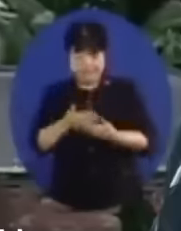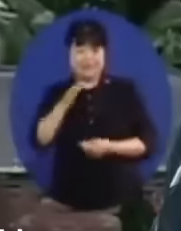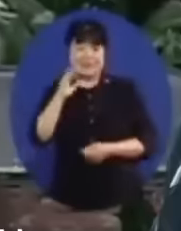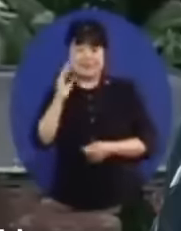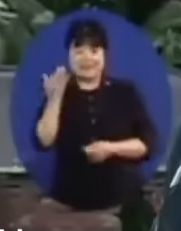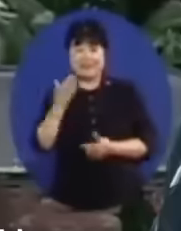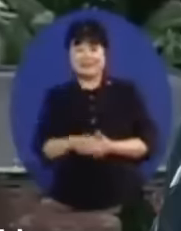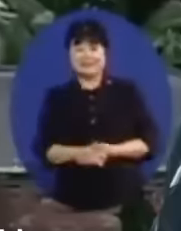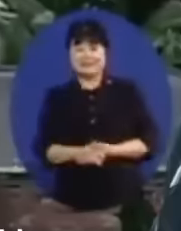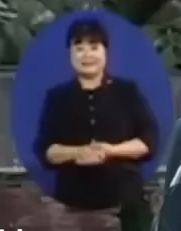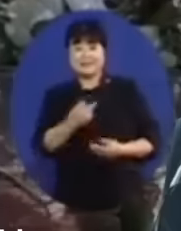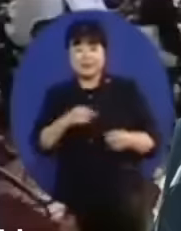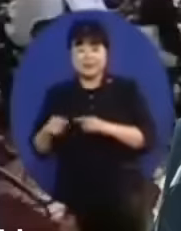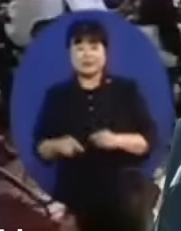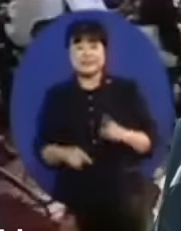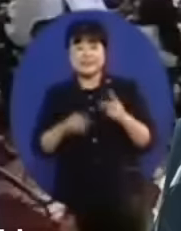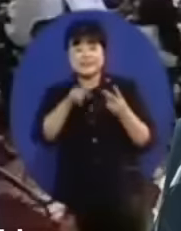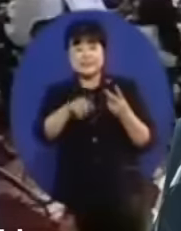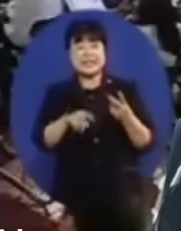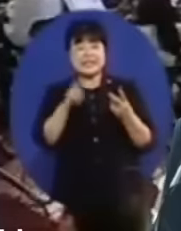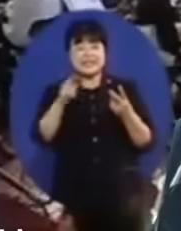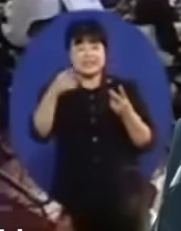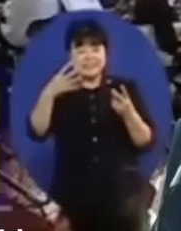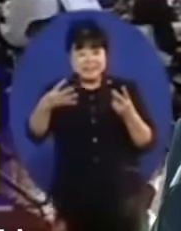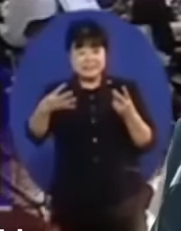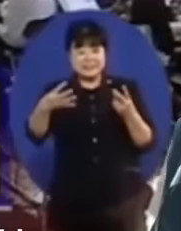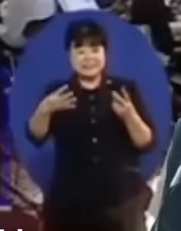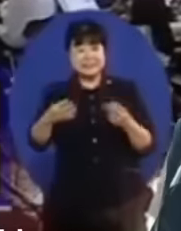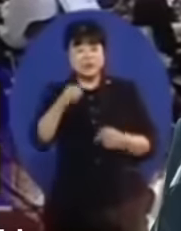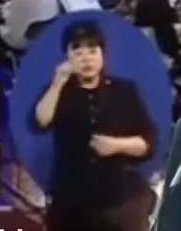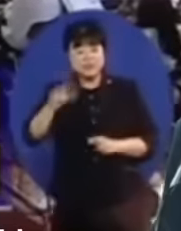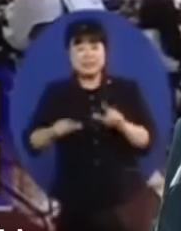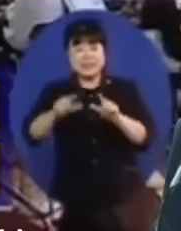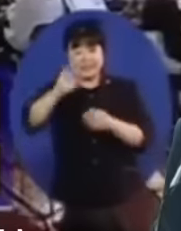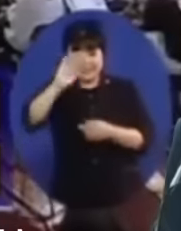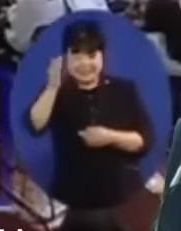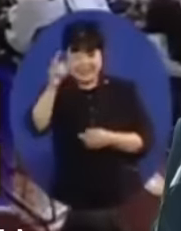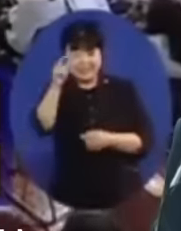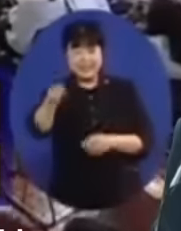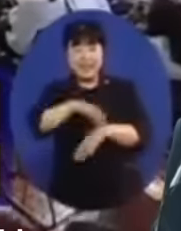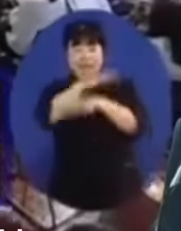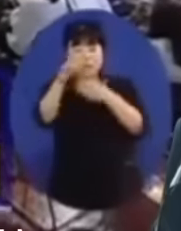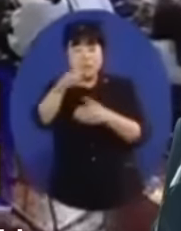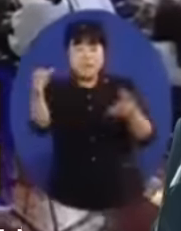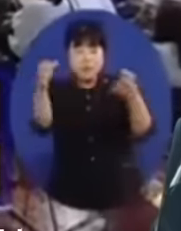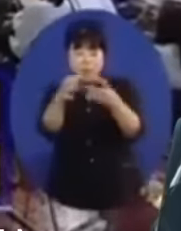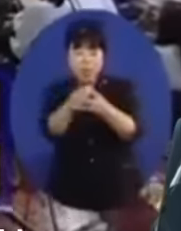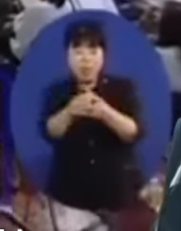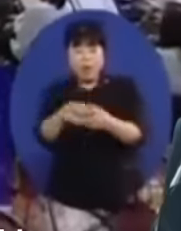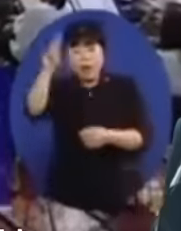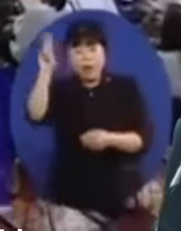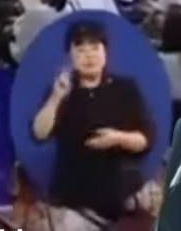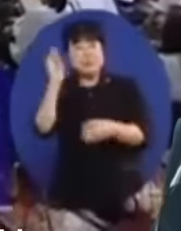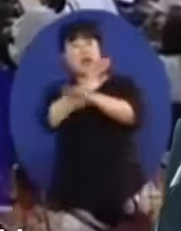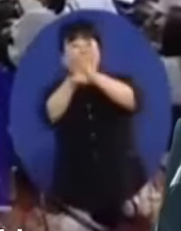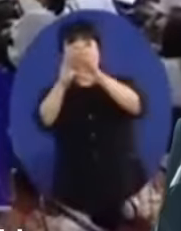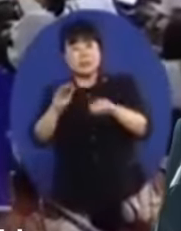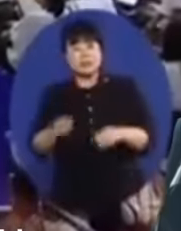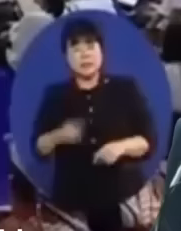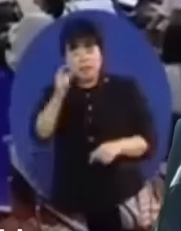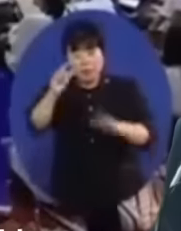것입니다. 사도행전 2장 1절로 4절에 보면 오순절날이 이미 이르매 그들이 다 같이 한 곳에 모였더니 홀연히 하늘로부터